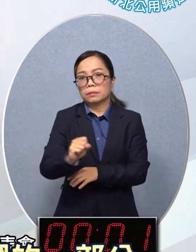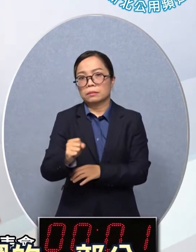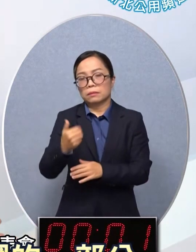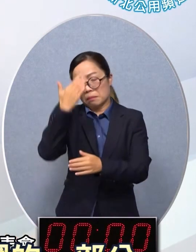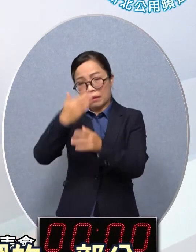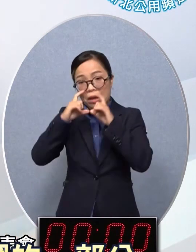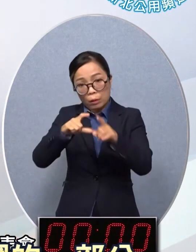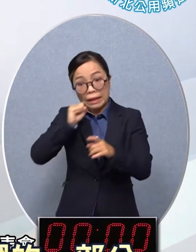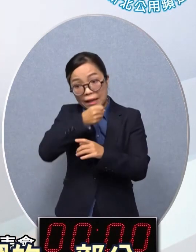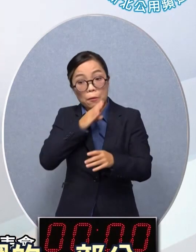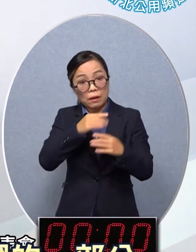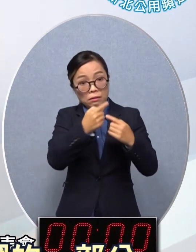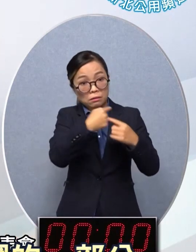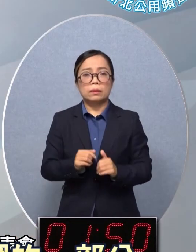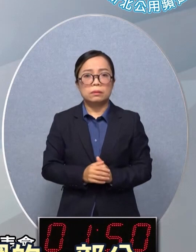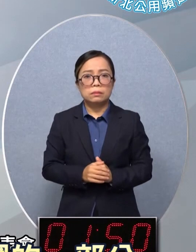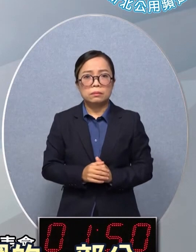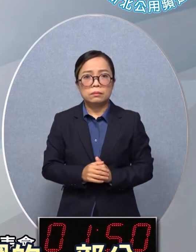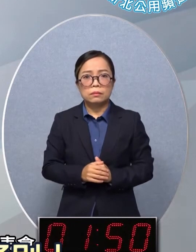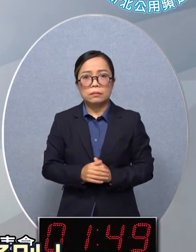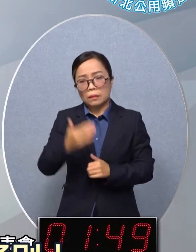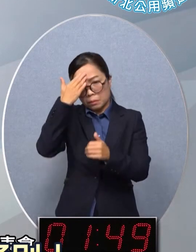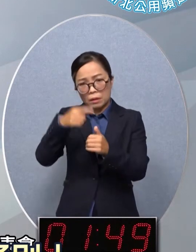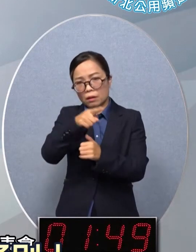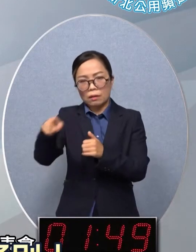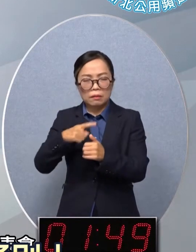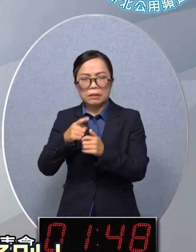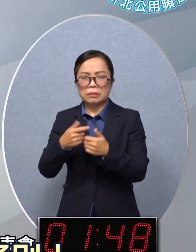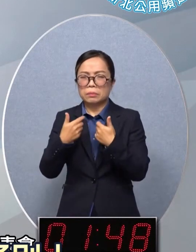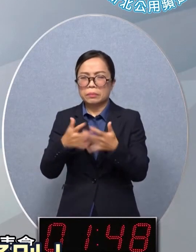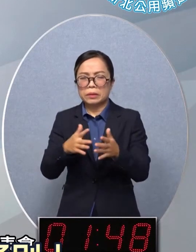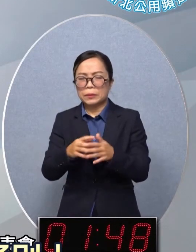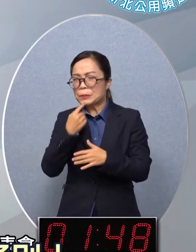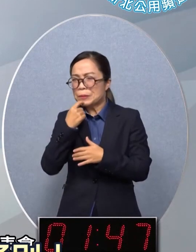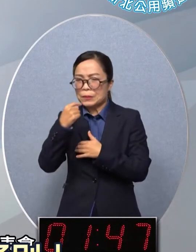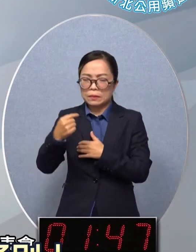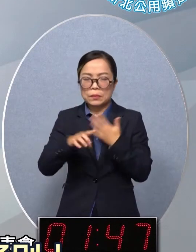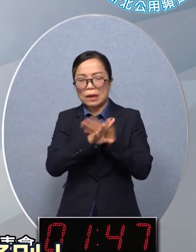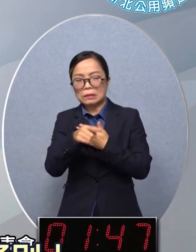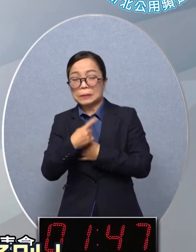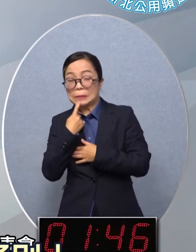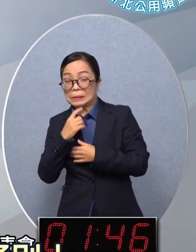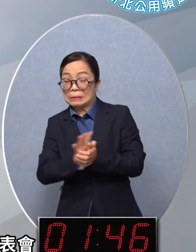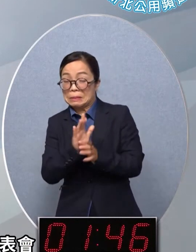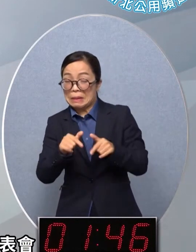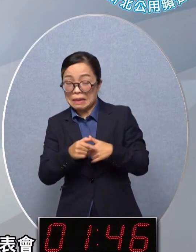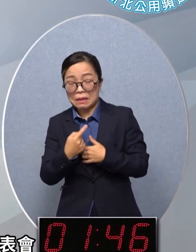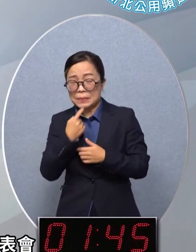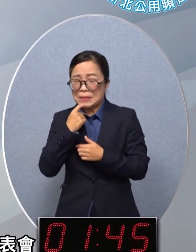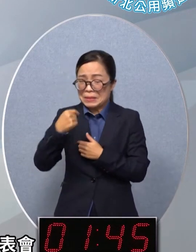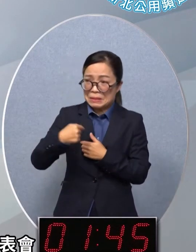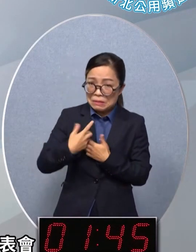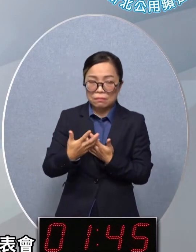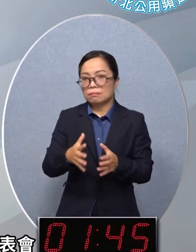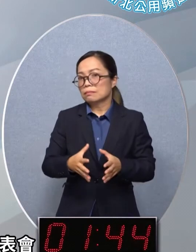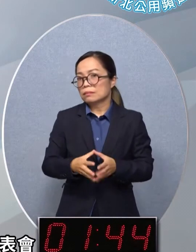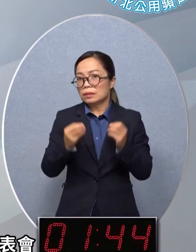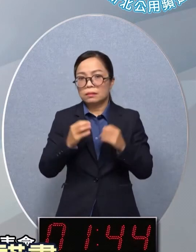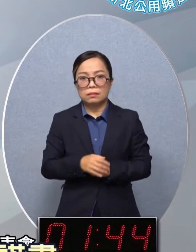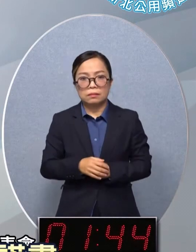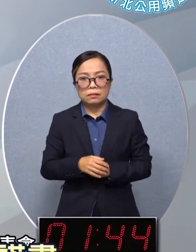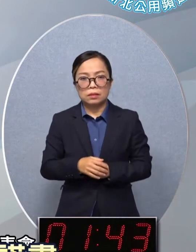答台湾是不是中国的一部分？ 请大家不用去质疑别人爱国跟爱民，不